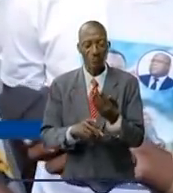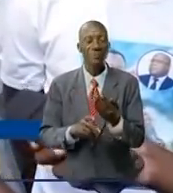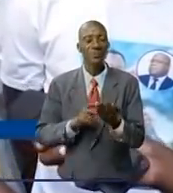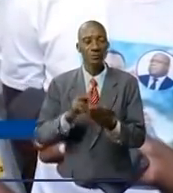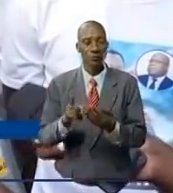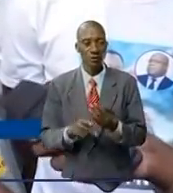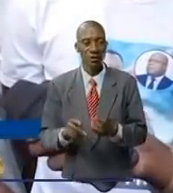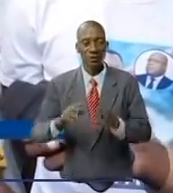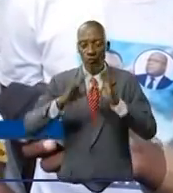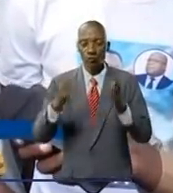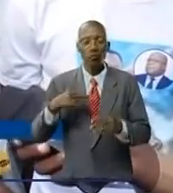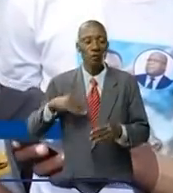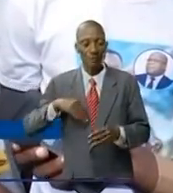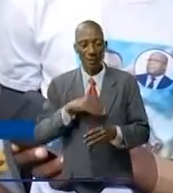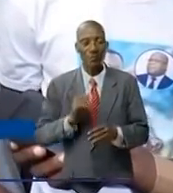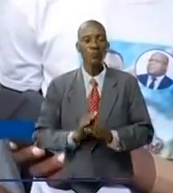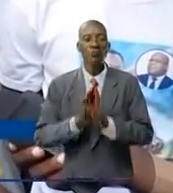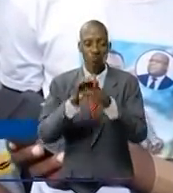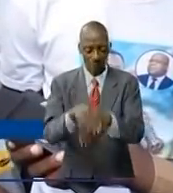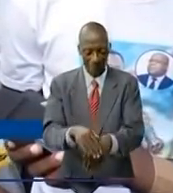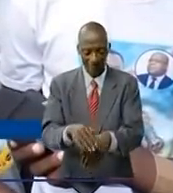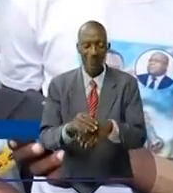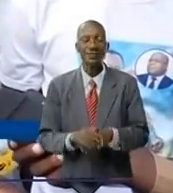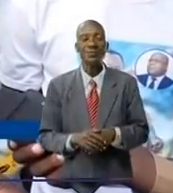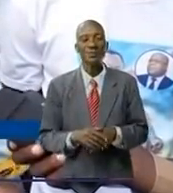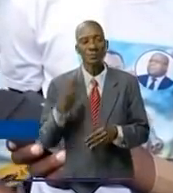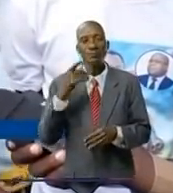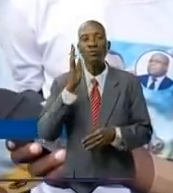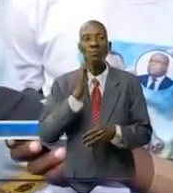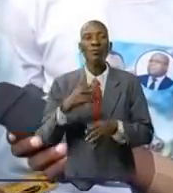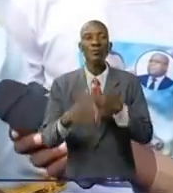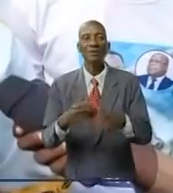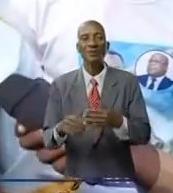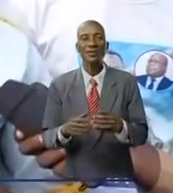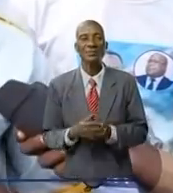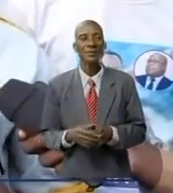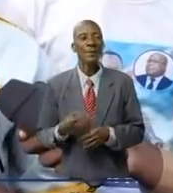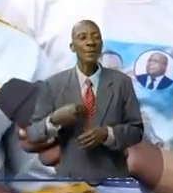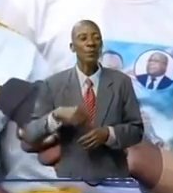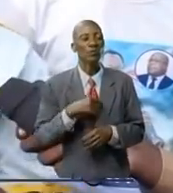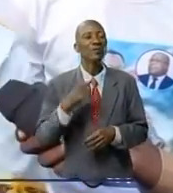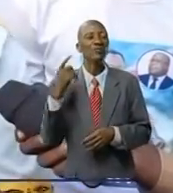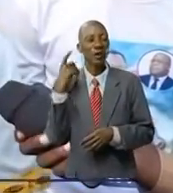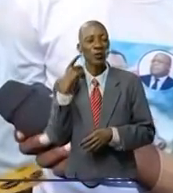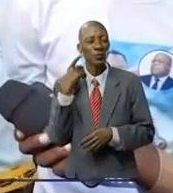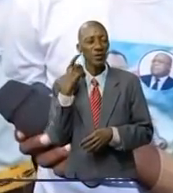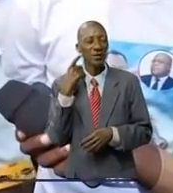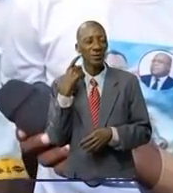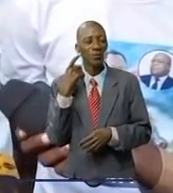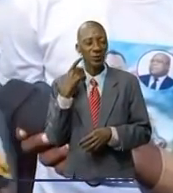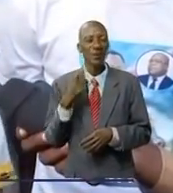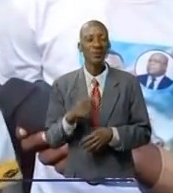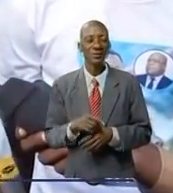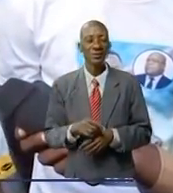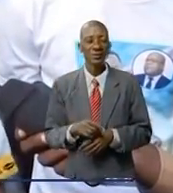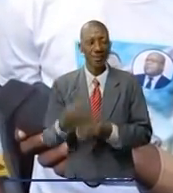vraiment impliqués pour qu'ils puissent facilement trouver d'emploi. Vous avez entendu le président évoquer cette situation où on a un grand projet et à